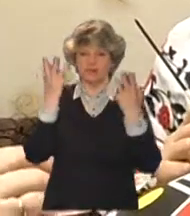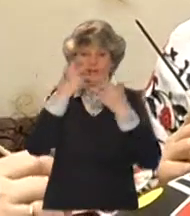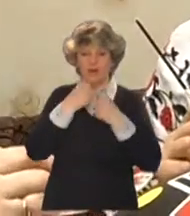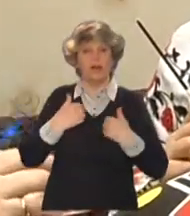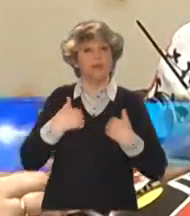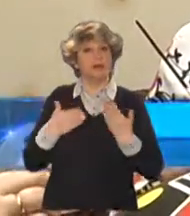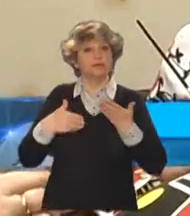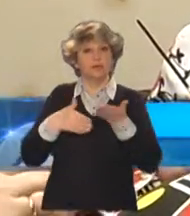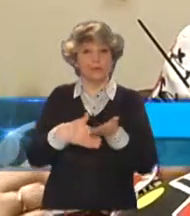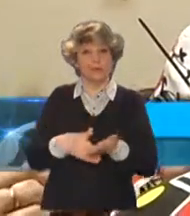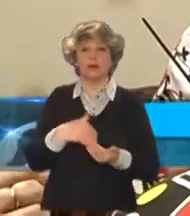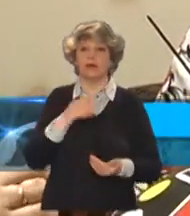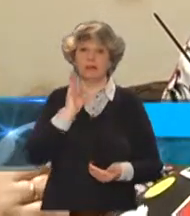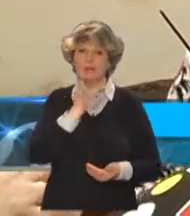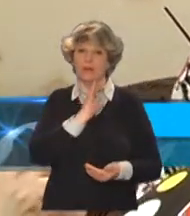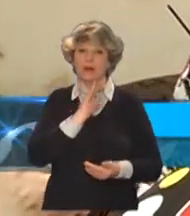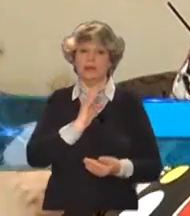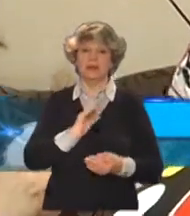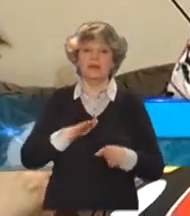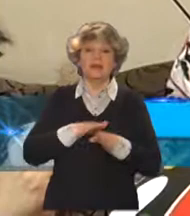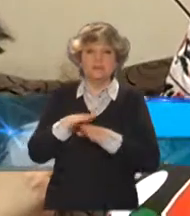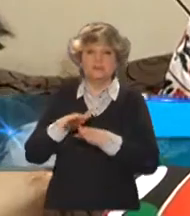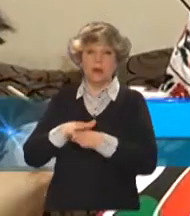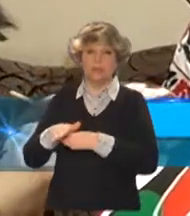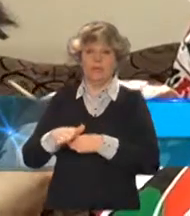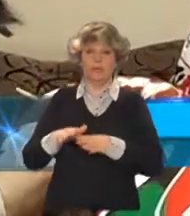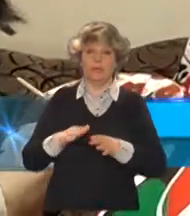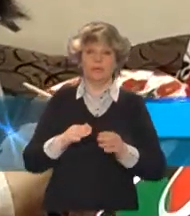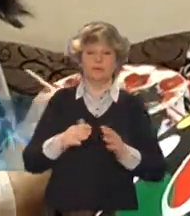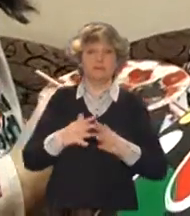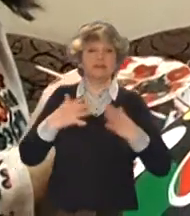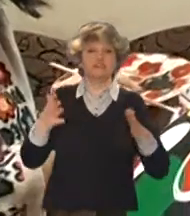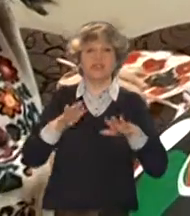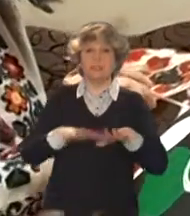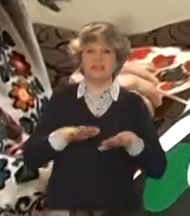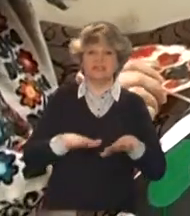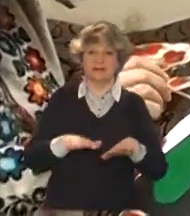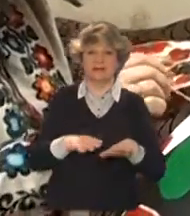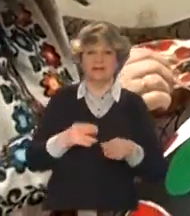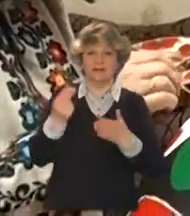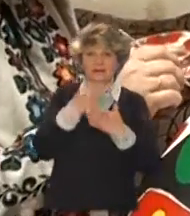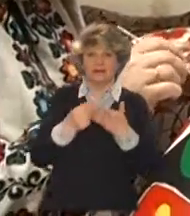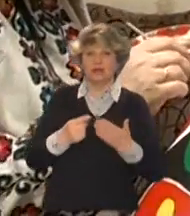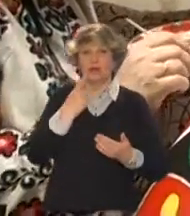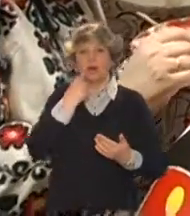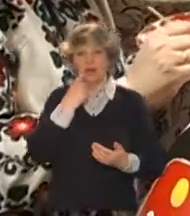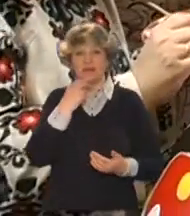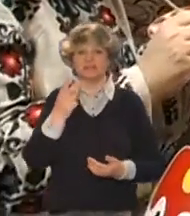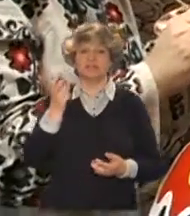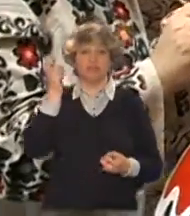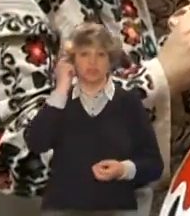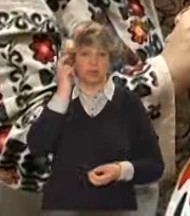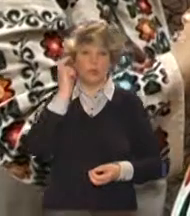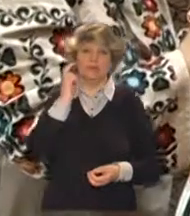допомагала заповнювати великі обсяги. Це чорний, червоний.